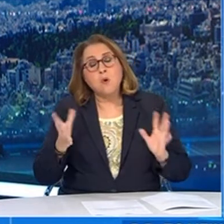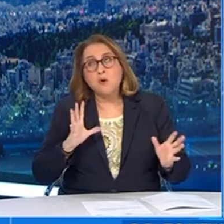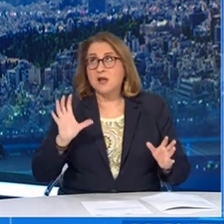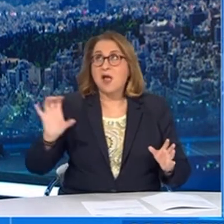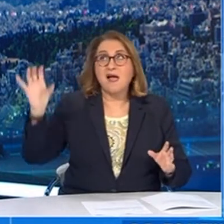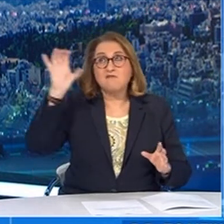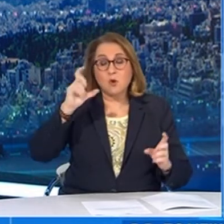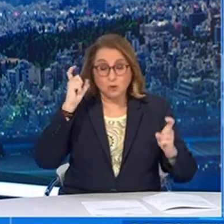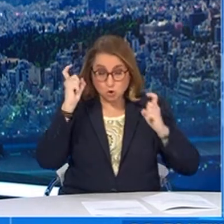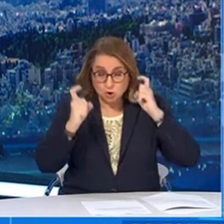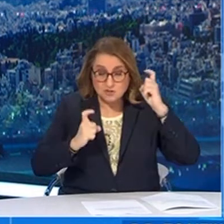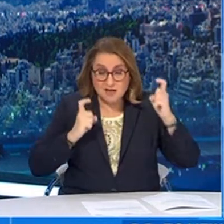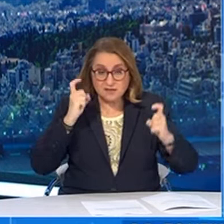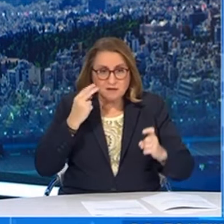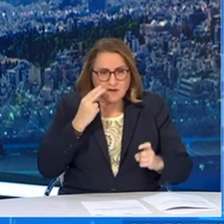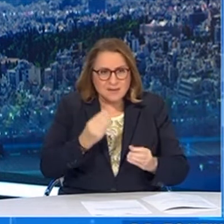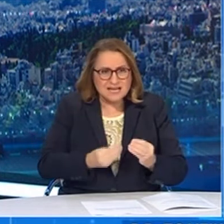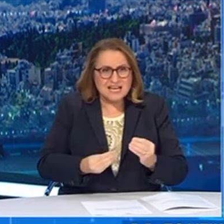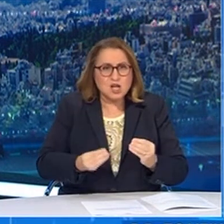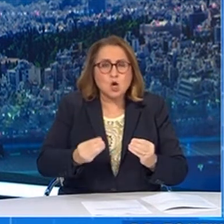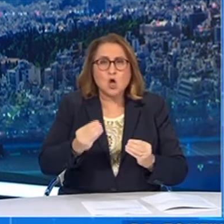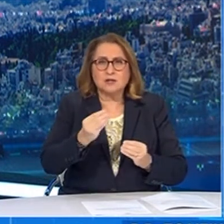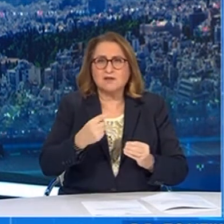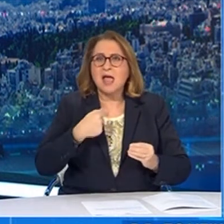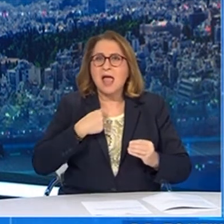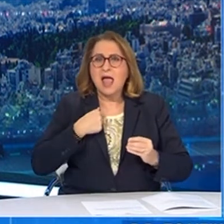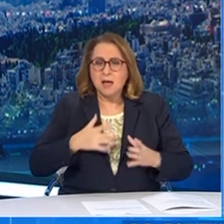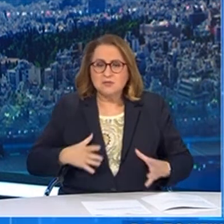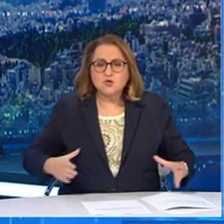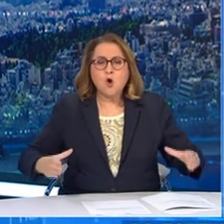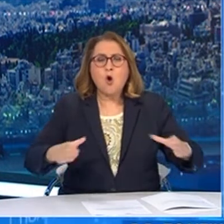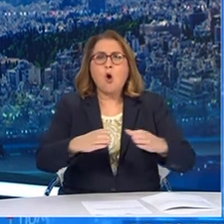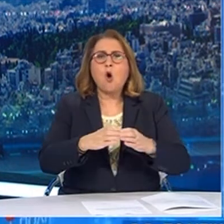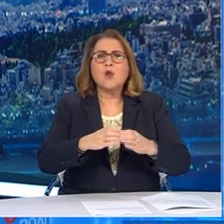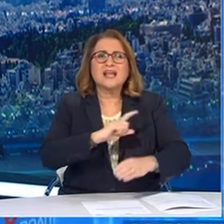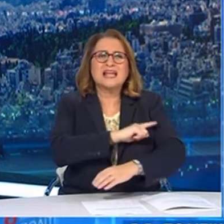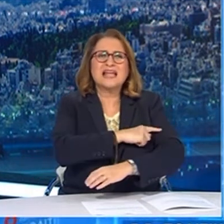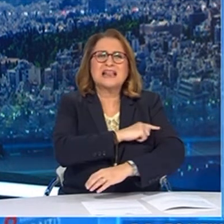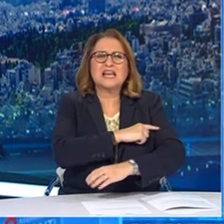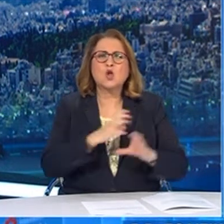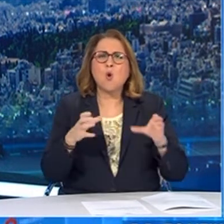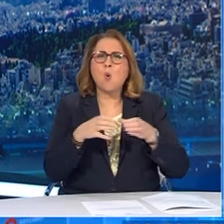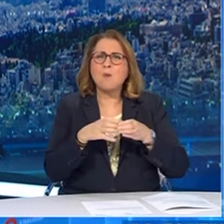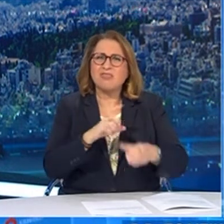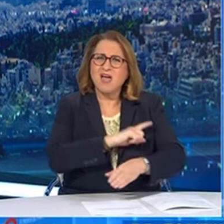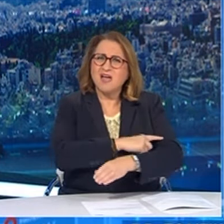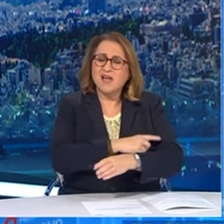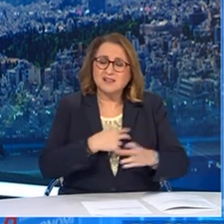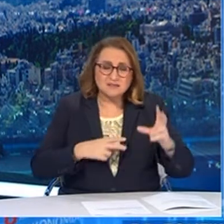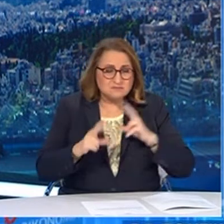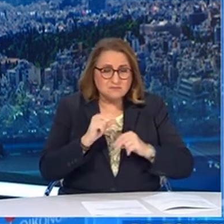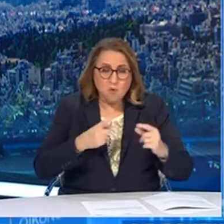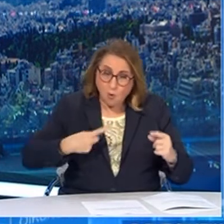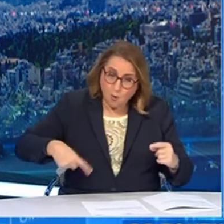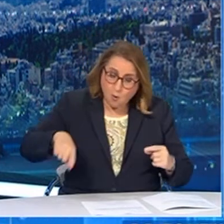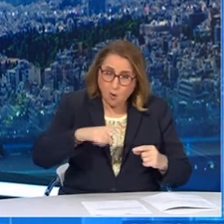Εμπειρογνωμόνων, με μια ψυχή και μια φωνή, όπως νομίζω όλοι οι Έλληνες αυτή τη στιγμή πρέπει να κάνουμε, κοιτάμε να έχουμε όσο τη